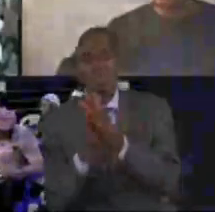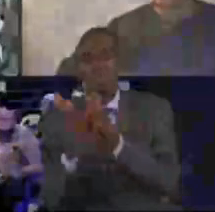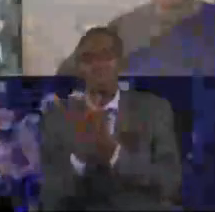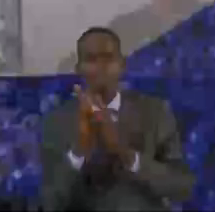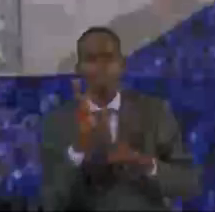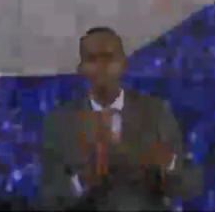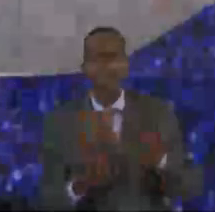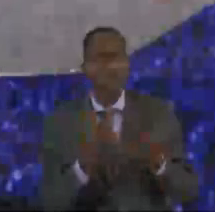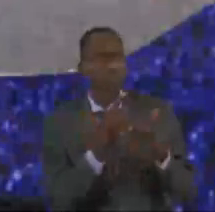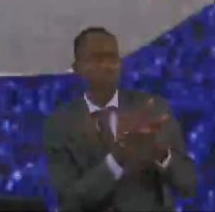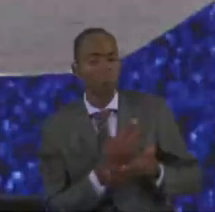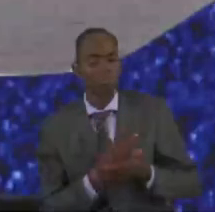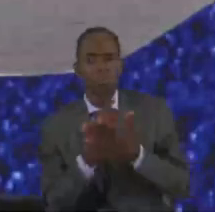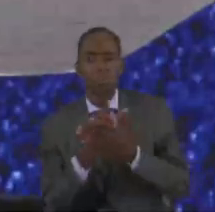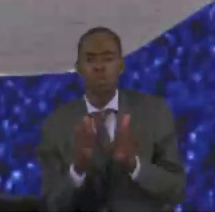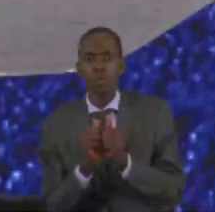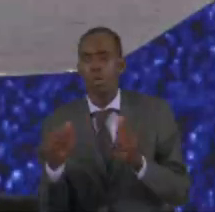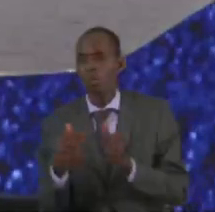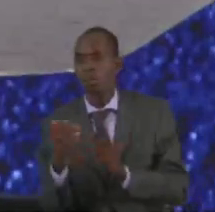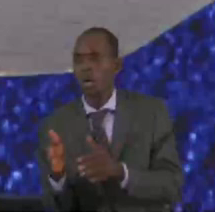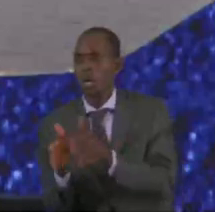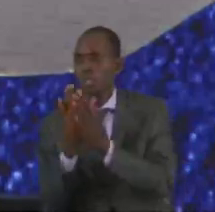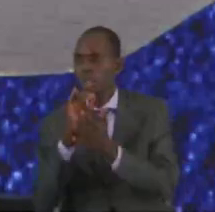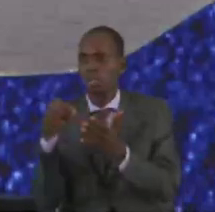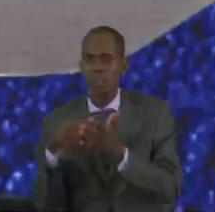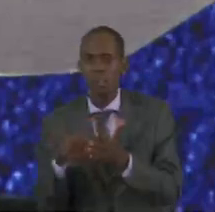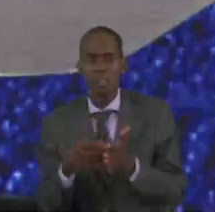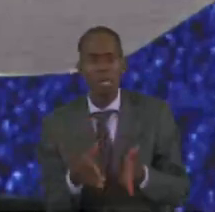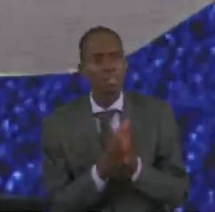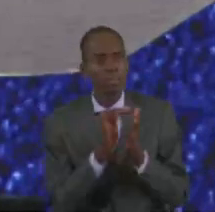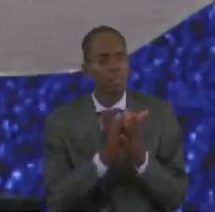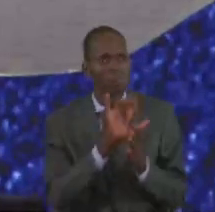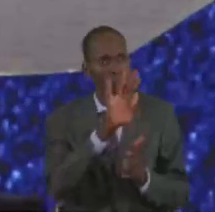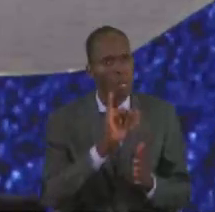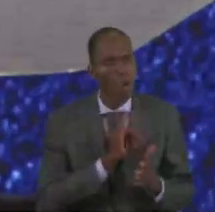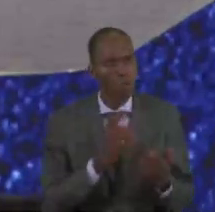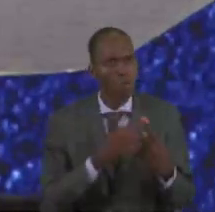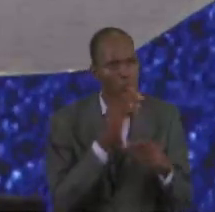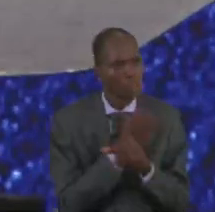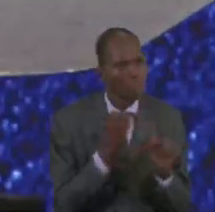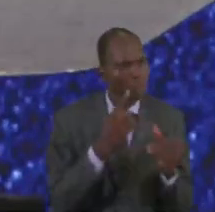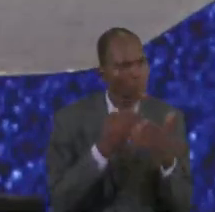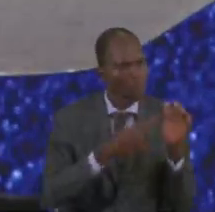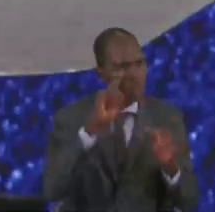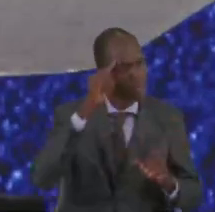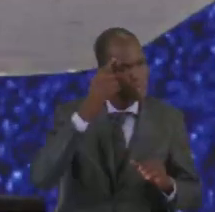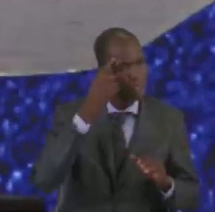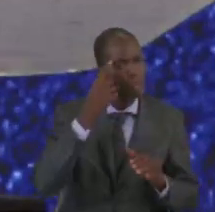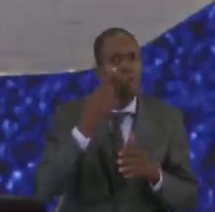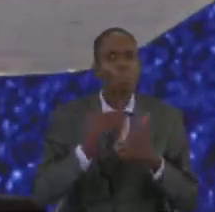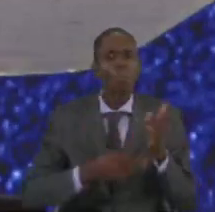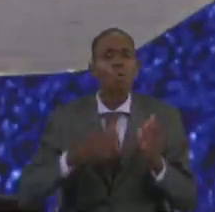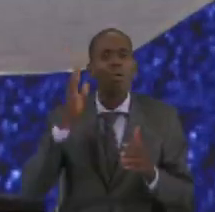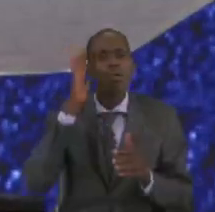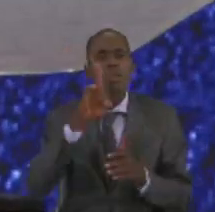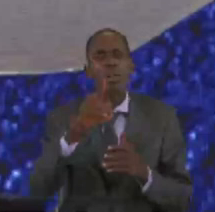consultation, en demandant ceci, cela. Je vais être sauvé, qu'en